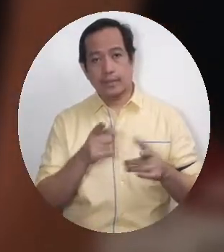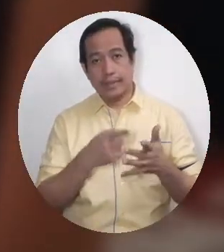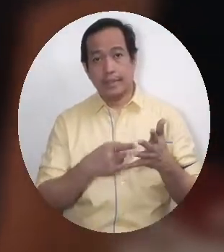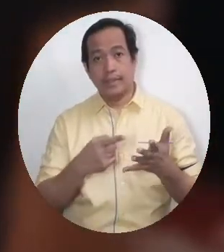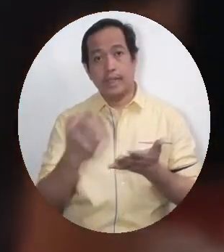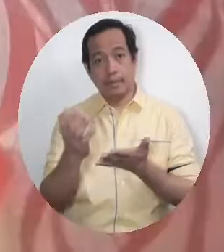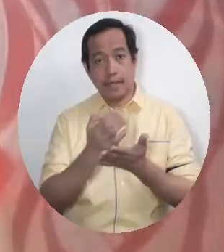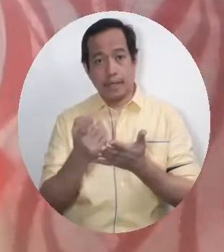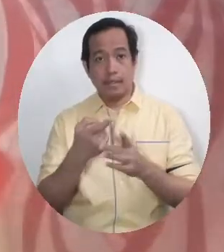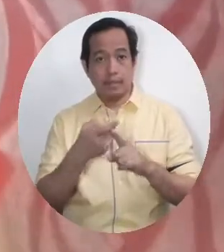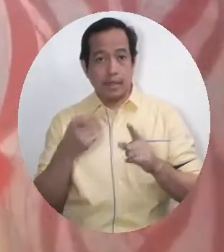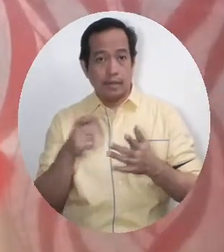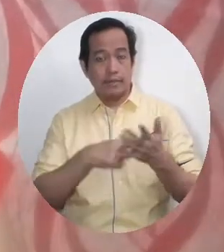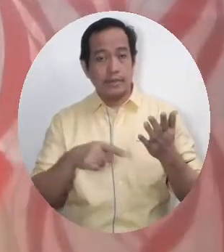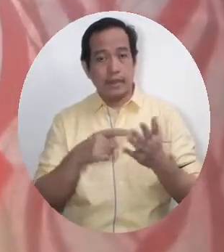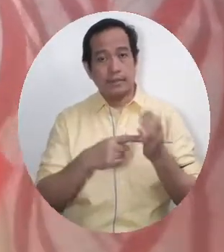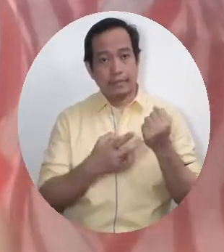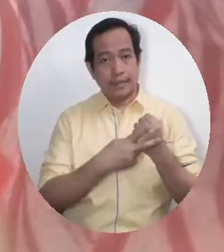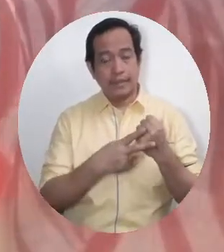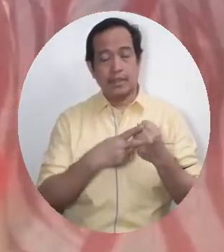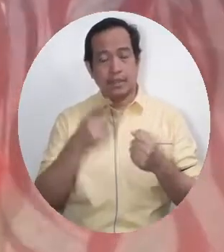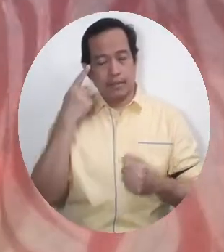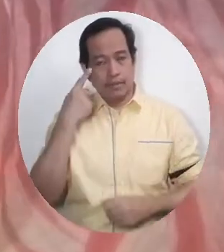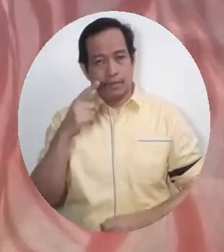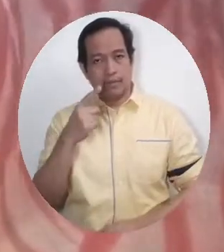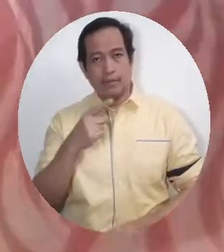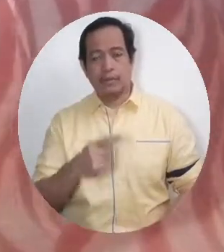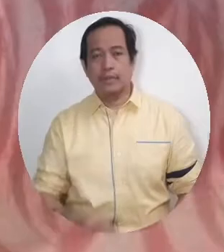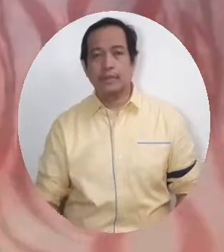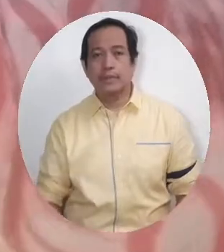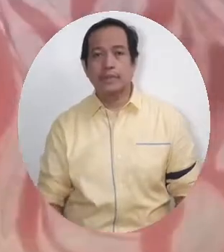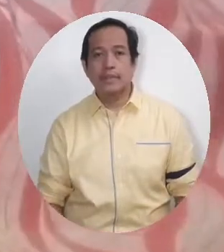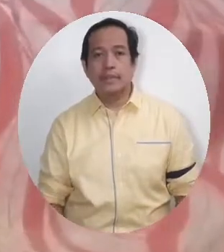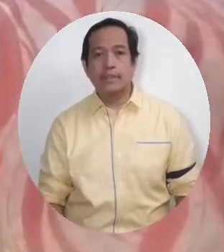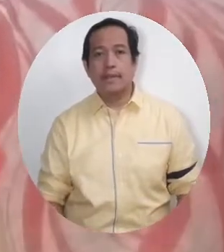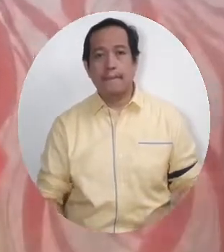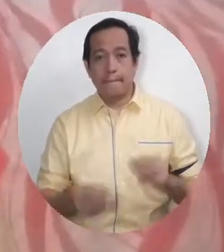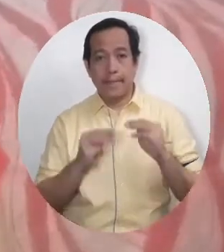At ang mga kinikita ko po dito ay kahit papano nakakaipon pambili ng